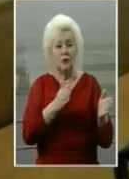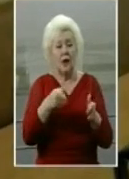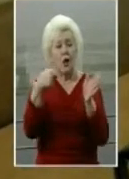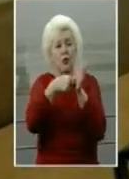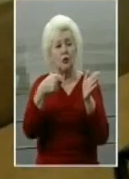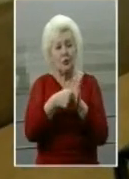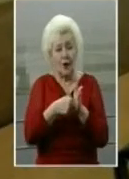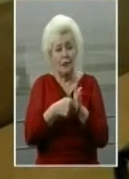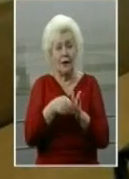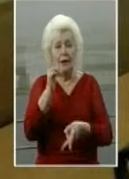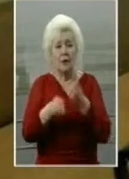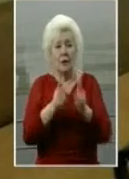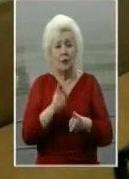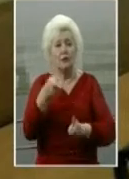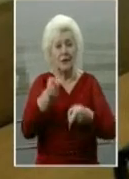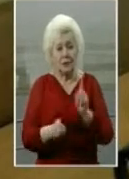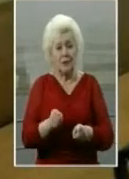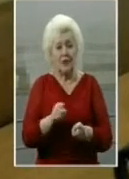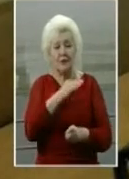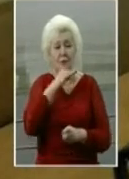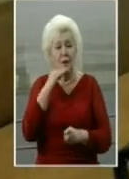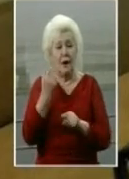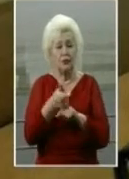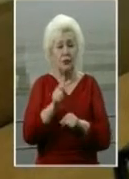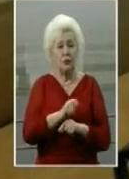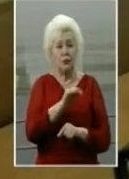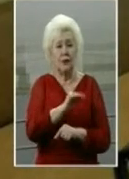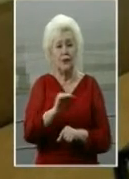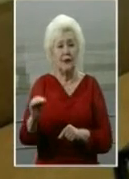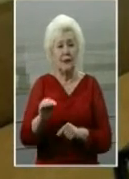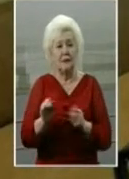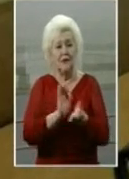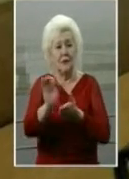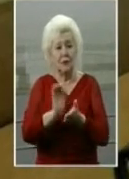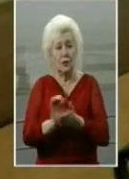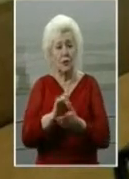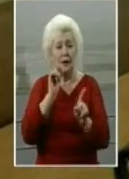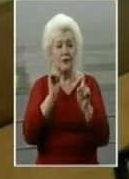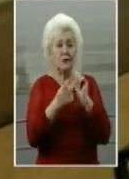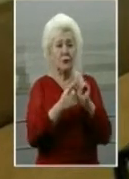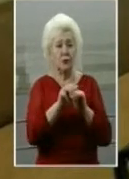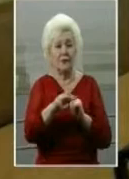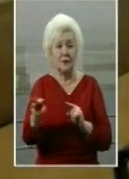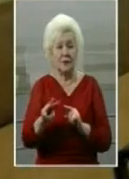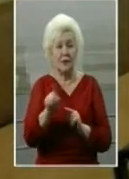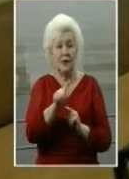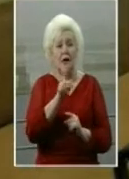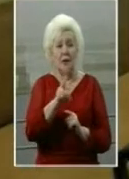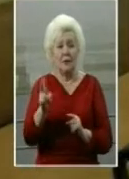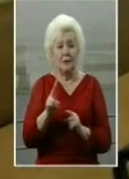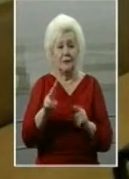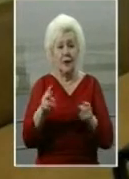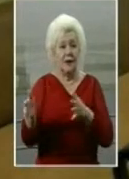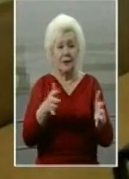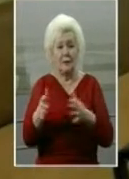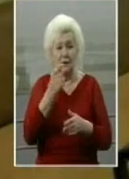Так, на кухні насправді дуже багато діти вміють чого виробляти. Достатньо відвернутися на хвилинку, як